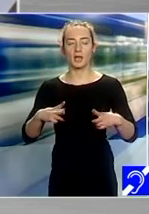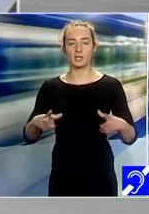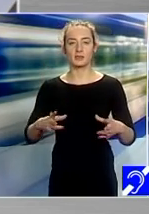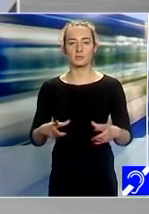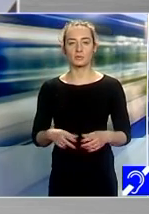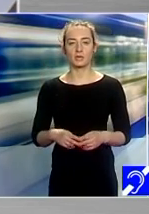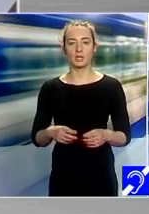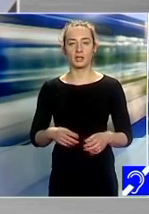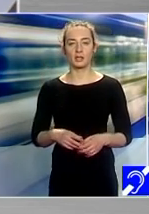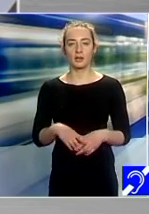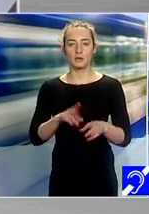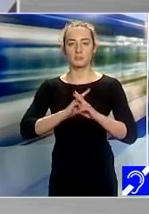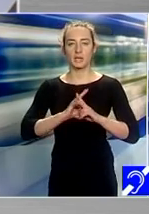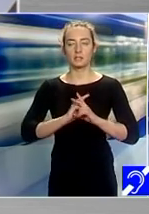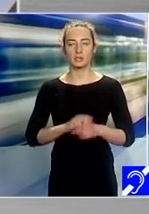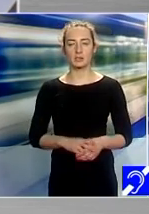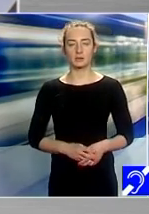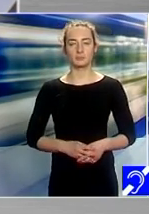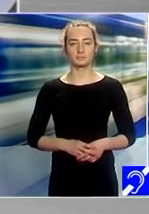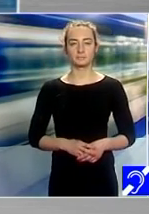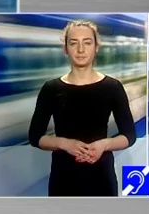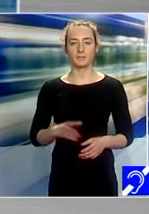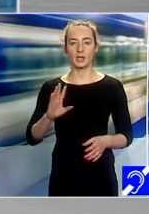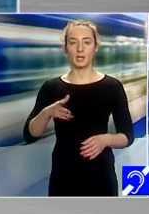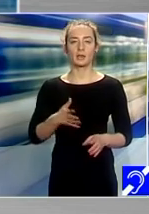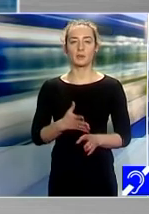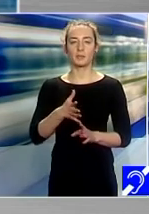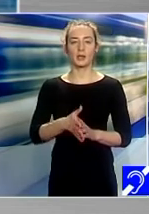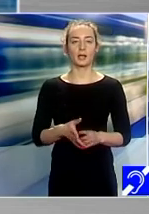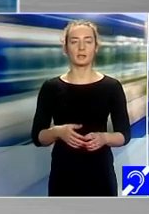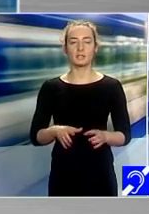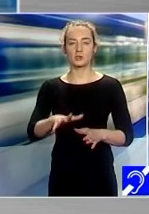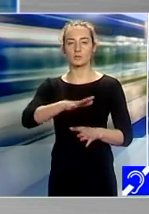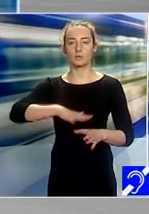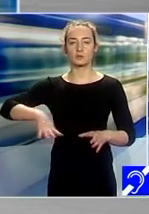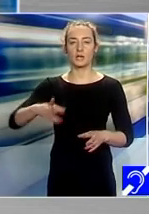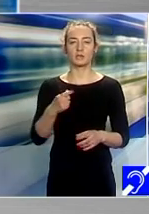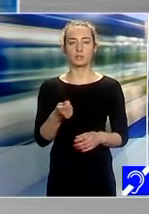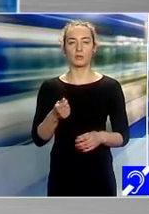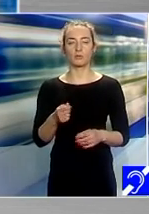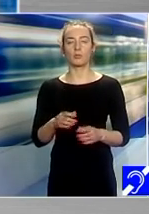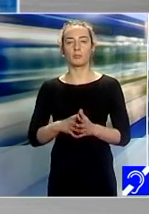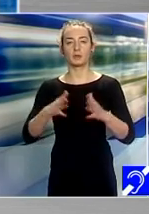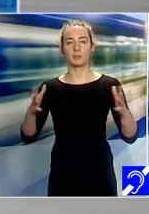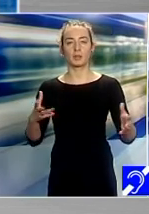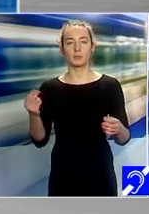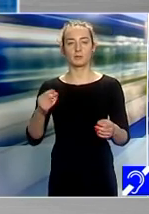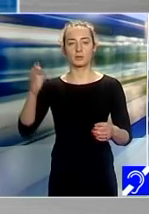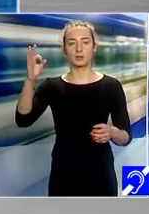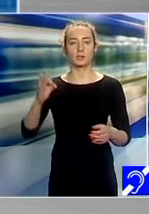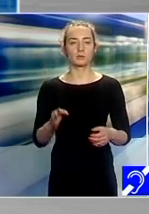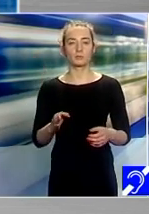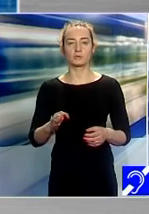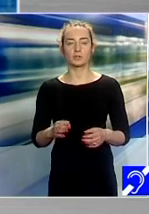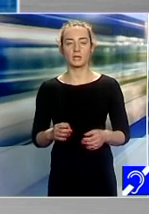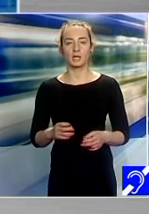chimie. Scade foarte mult, deci are implicații pe plan social și economic foarte mari, pentru că, practic, reduce pe